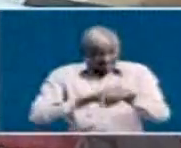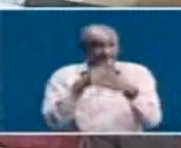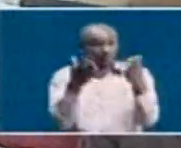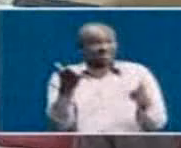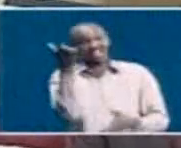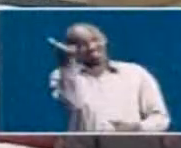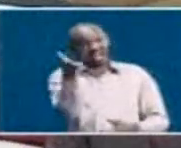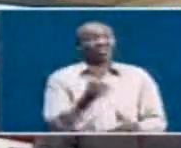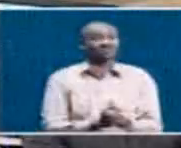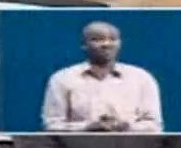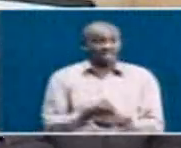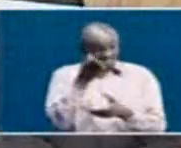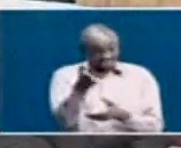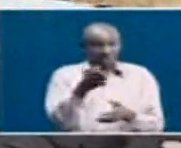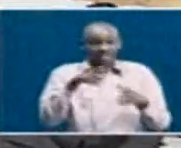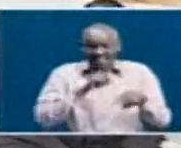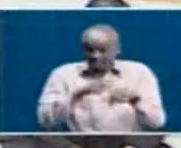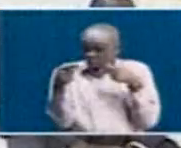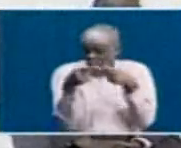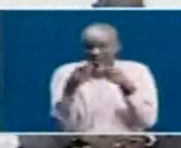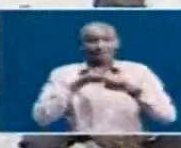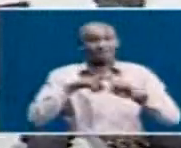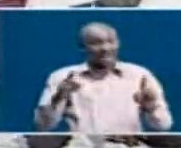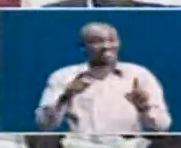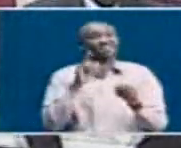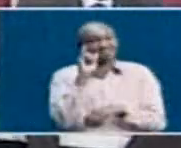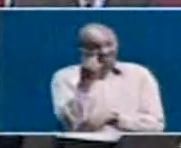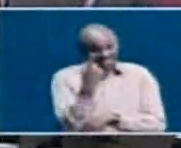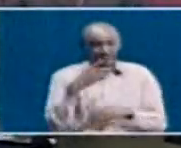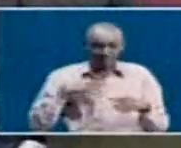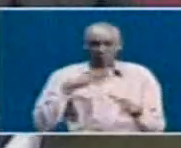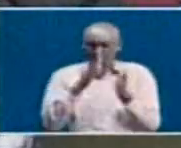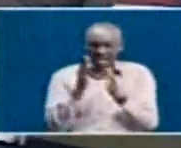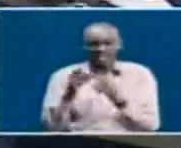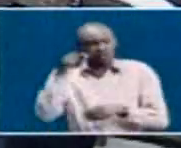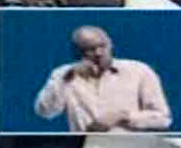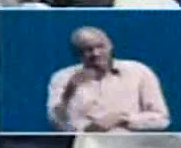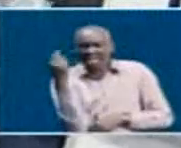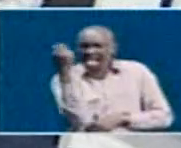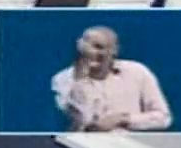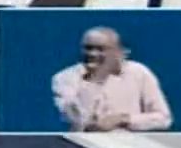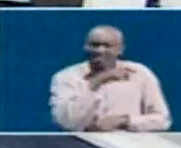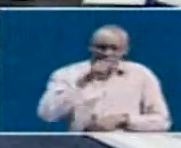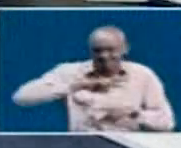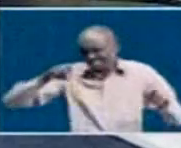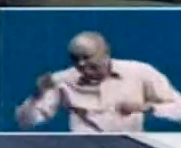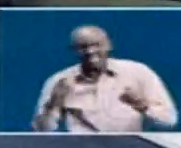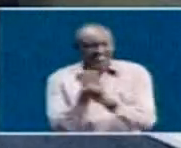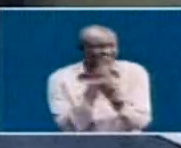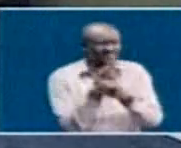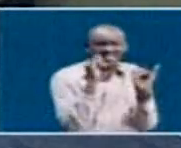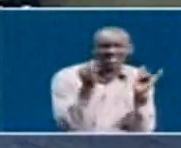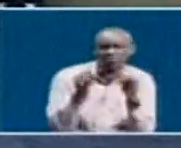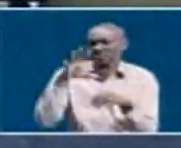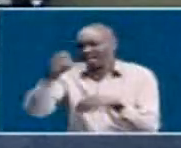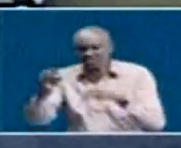umiliki wa mali? Hayo yote ni kwa muda usokuwa mrefu, lakini kwanza na habari wenzangu mchana kutwa leo mikimbia juu chini kuhakikisha kwamba unapokea